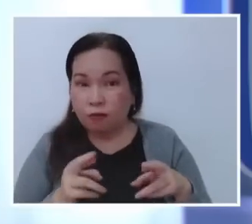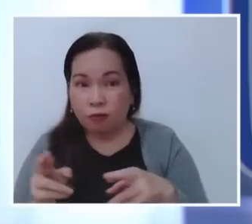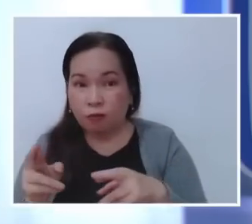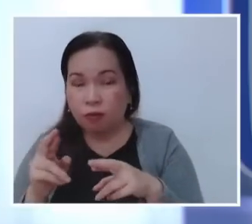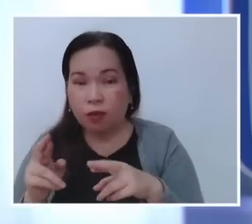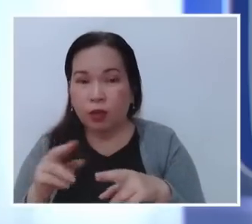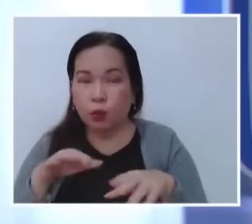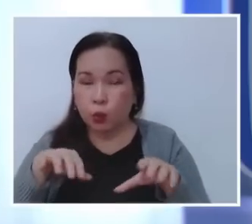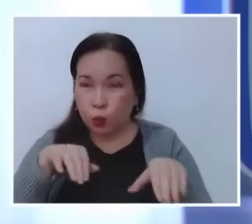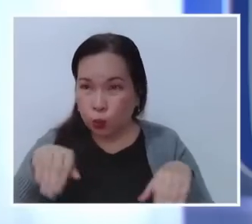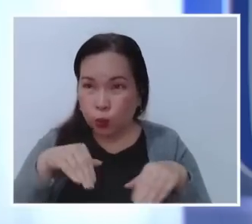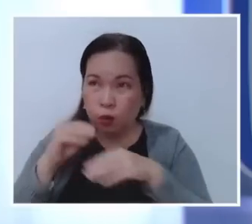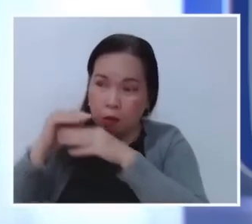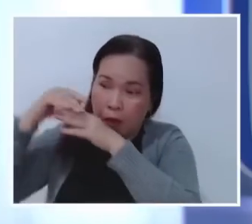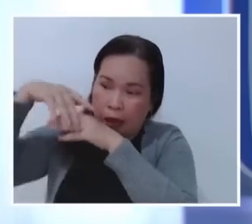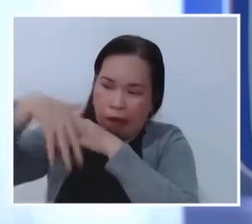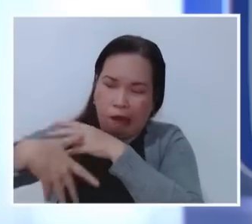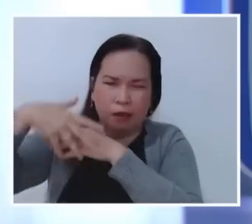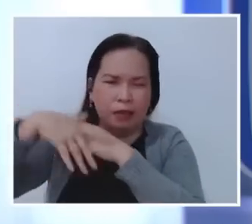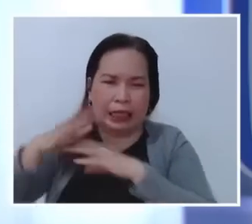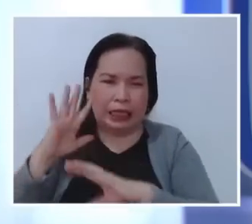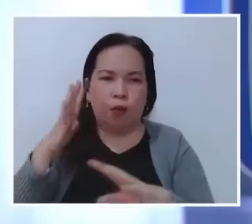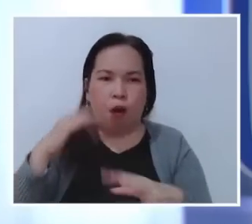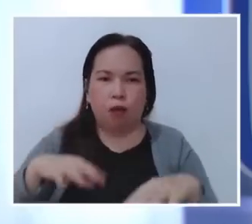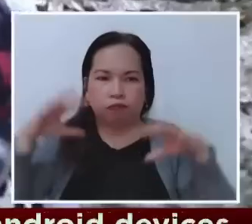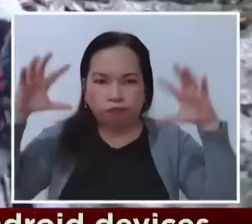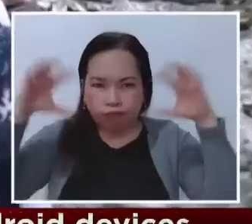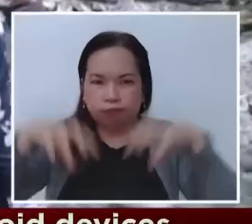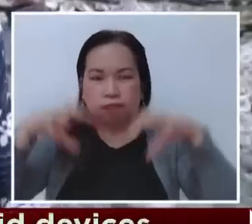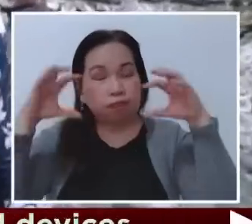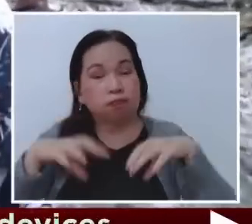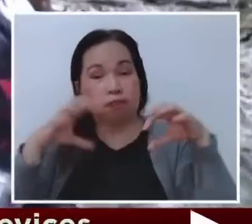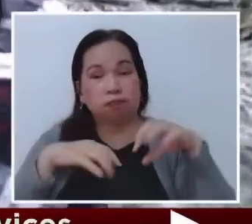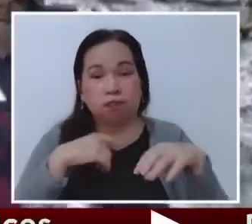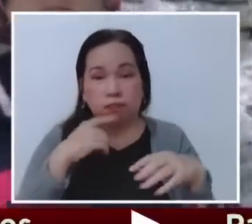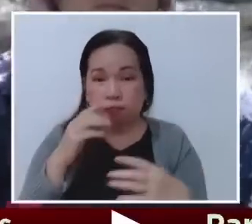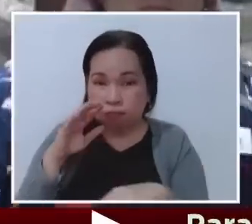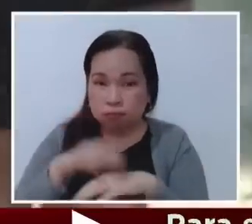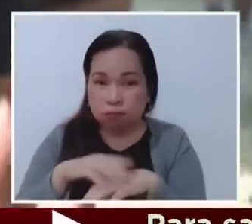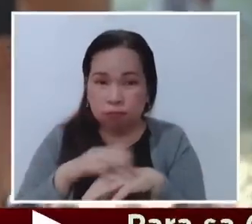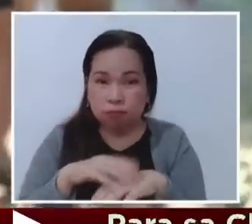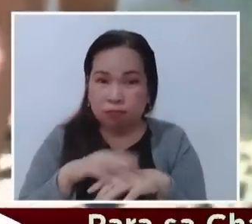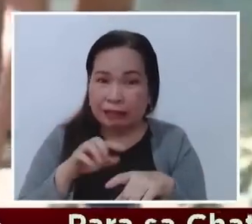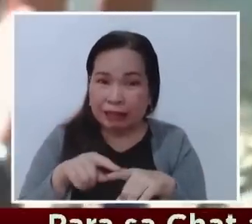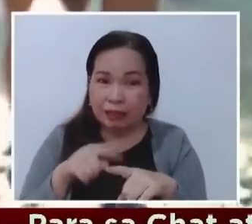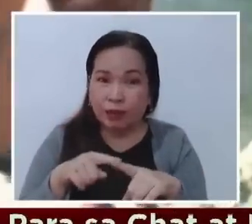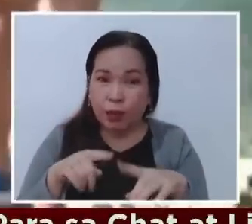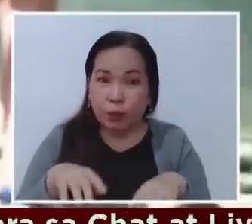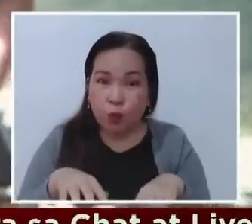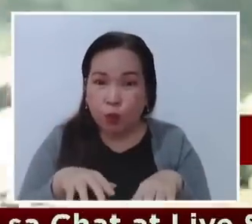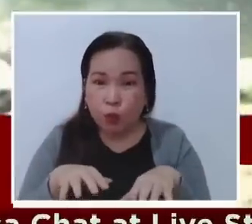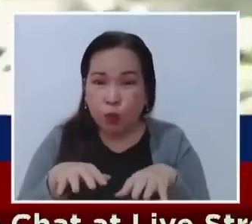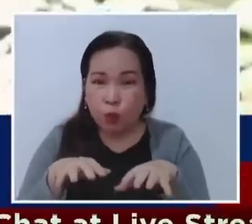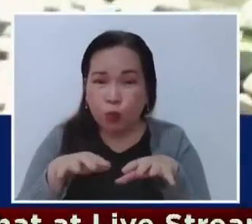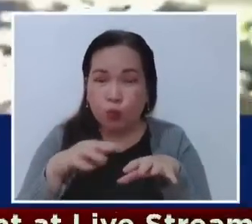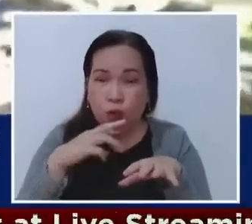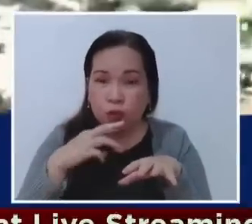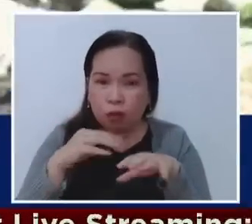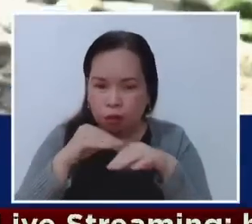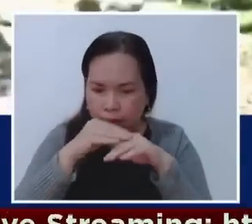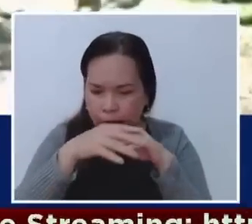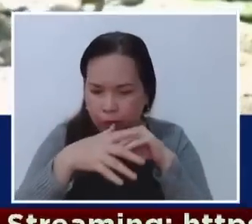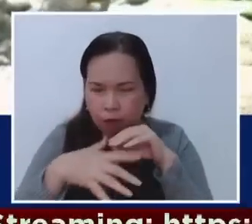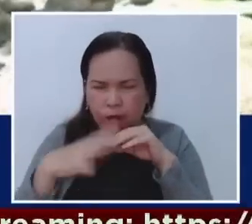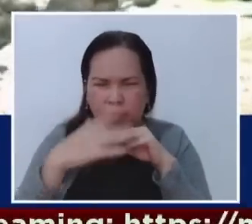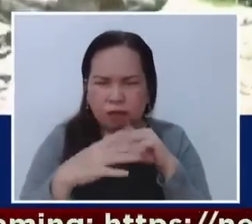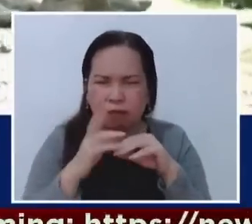talon dahil sa malakas na buhos ng ulan. Pinagbawalan muna ang tourist activities dahil tumaas at malabo ang dumadaloy ngayong tubig sa